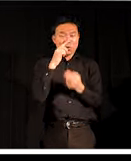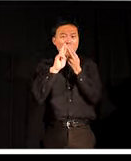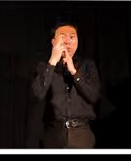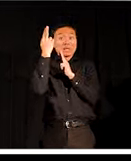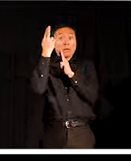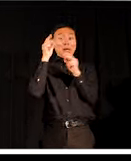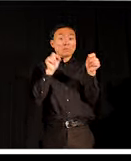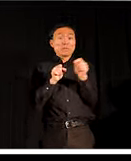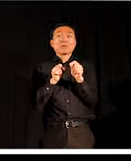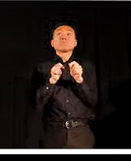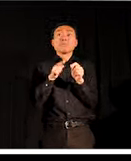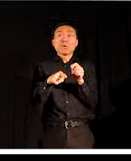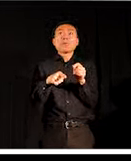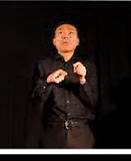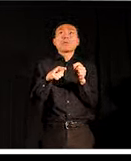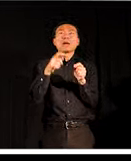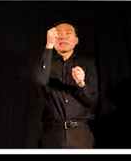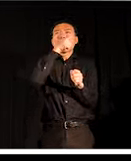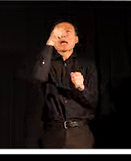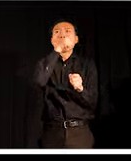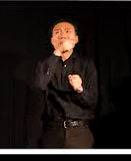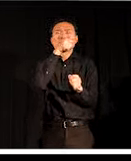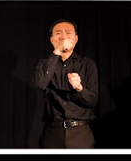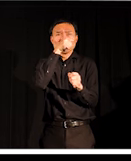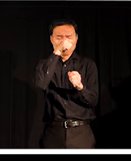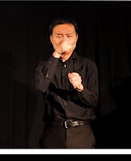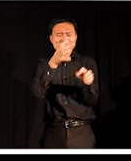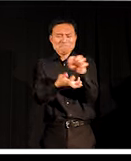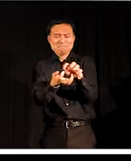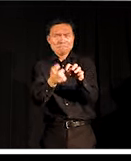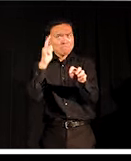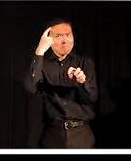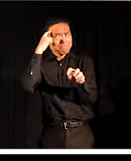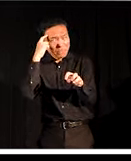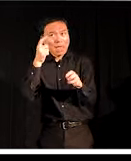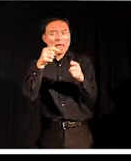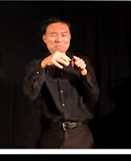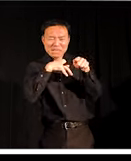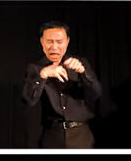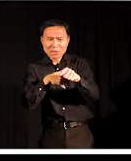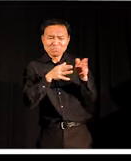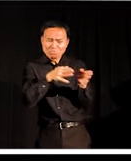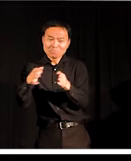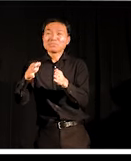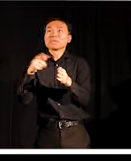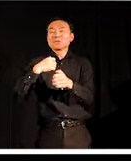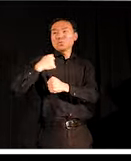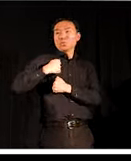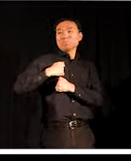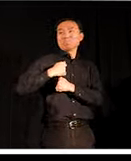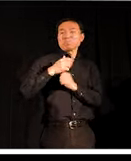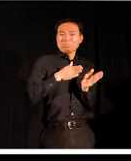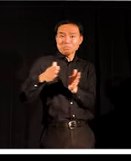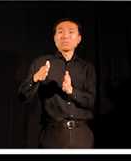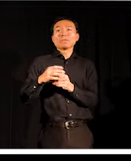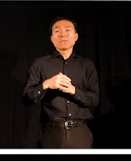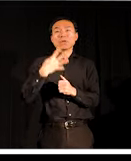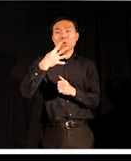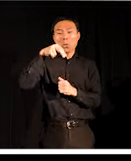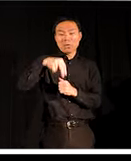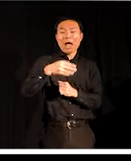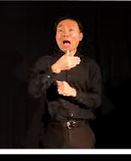でもですねいわゆる台湾有事を巡ってあのミサイル配備など軍備が増強されたり米国の